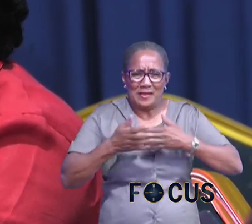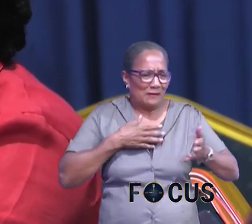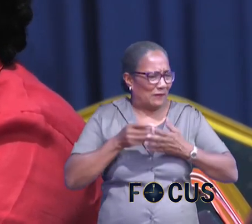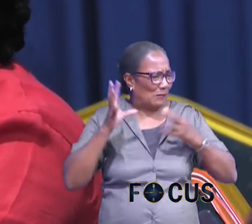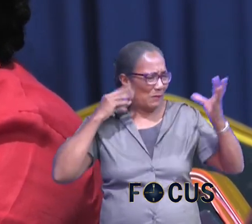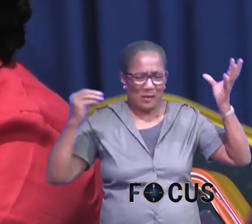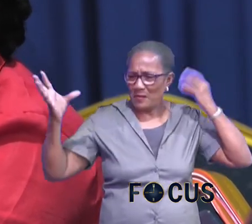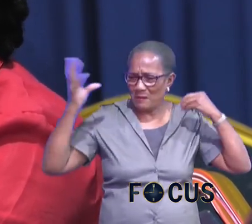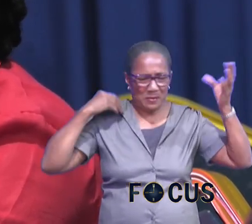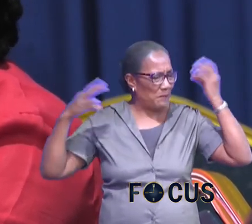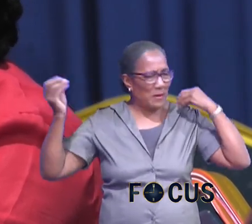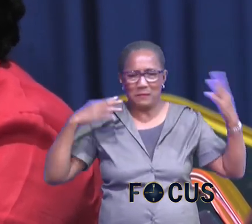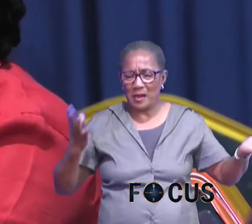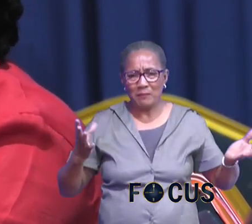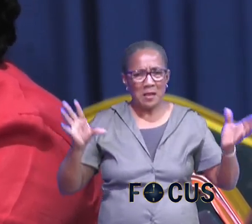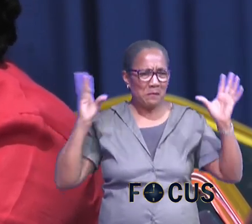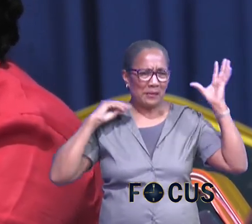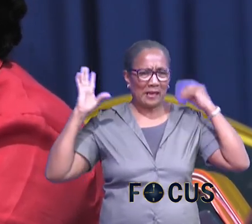nomo, want